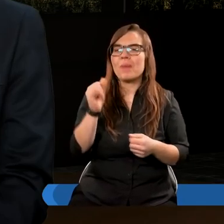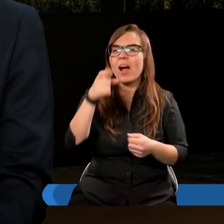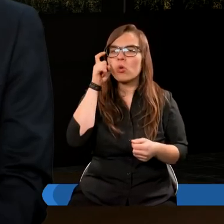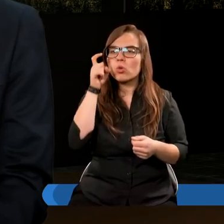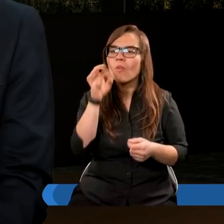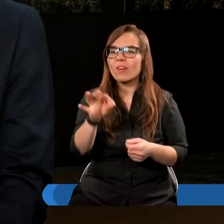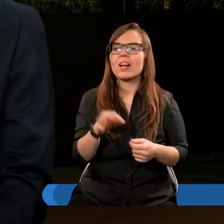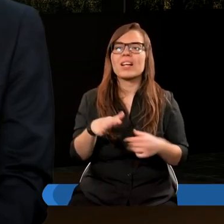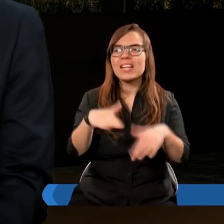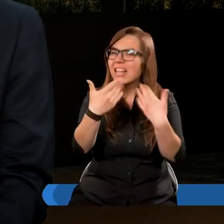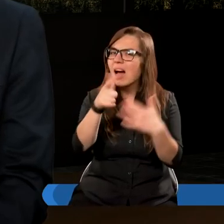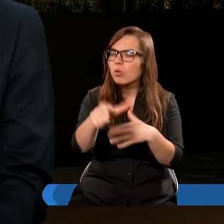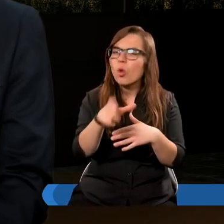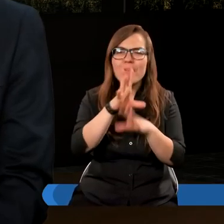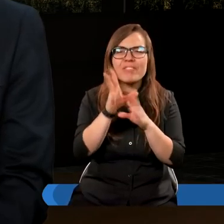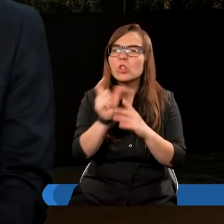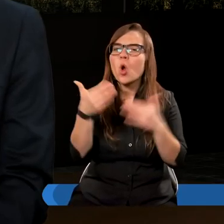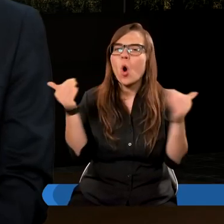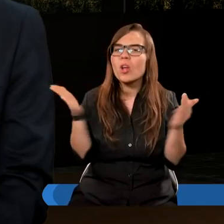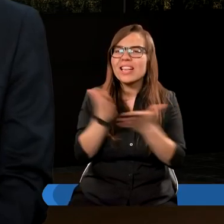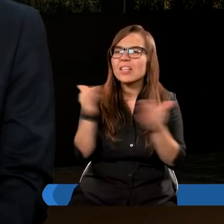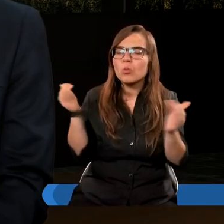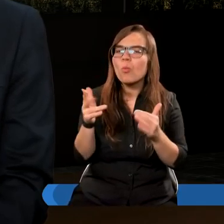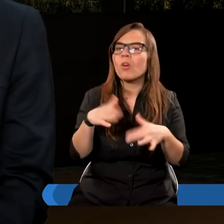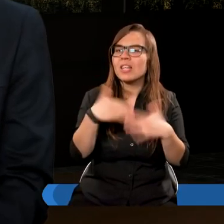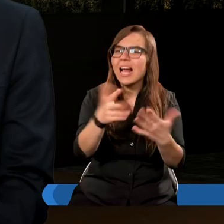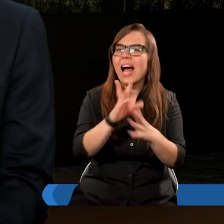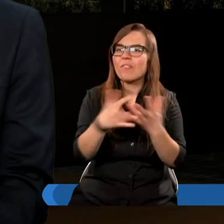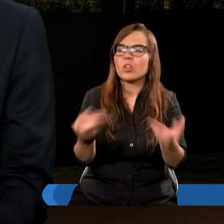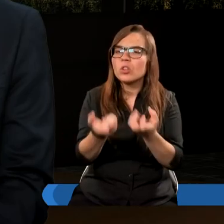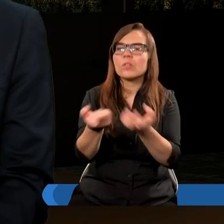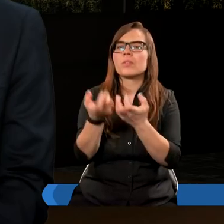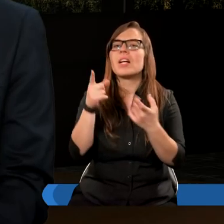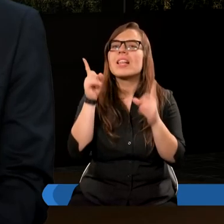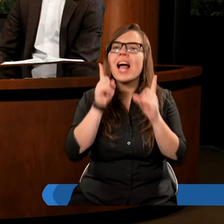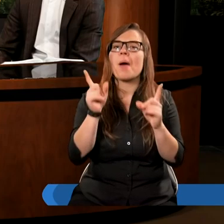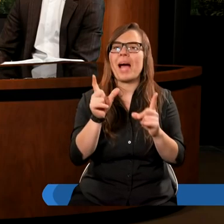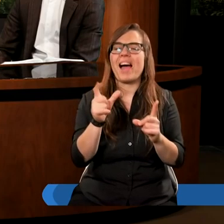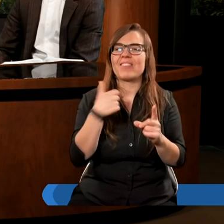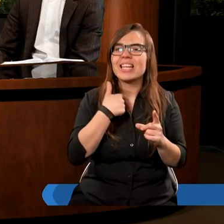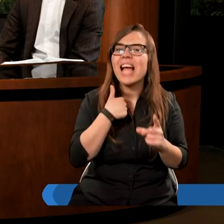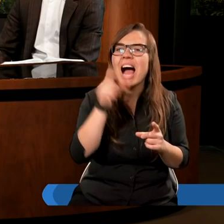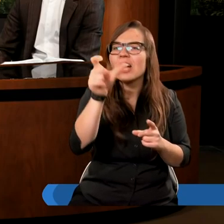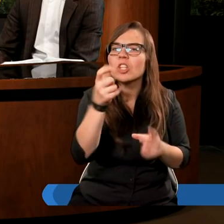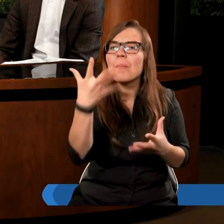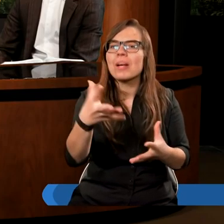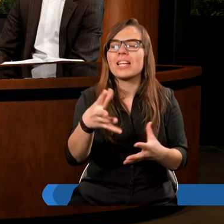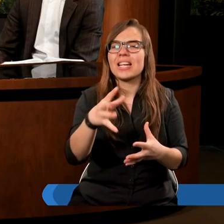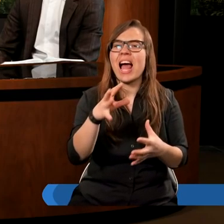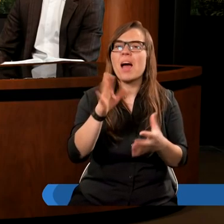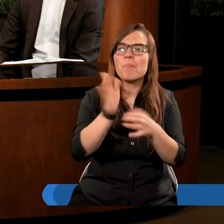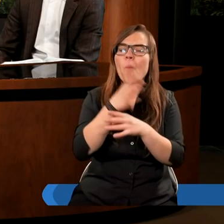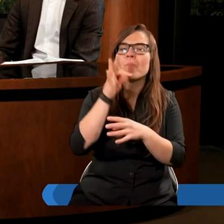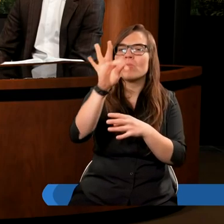Robi wszystko, co tylko może. I mówi, naprawdę chcę Ciebie mieć w moim królestwie.